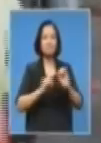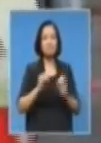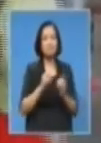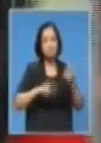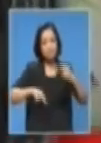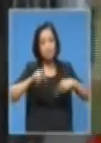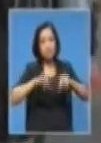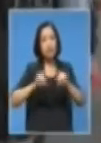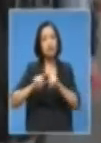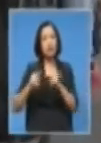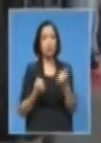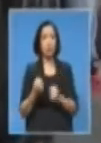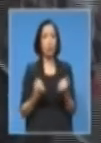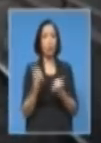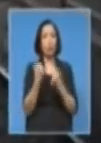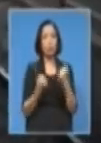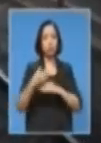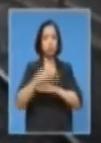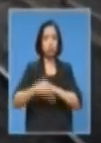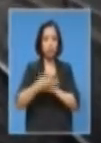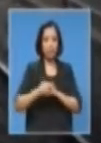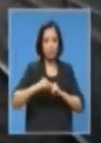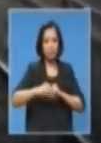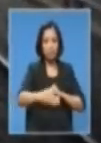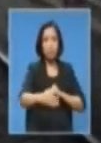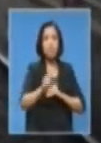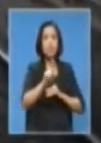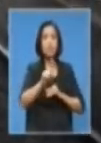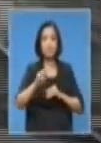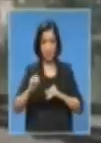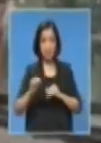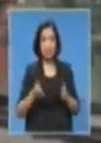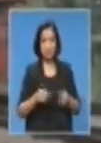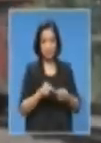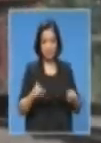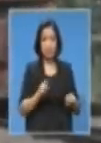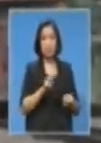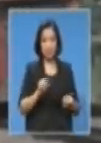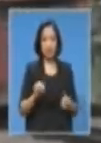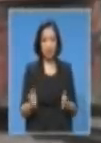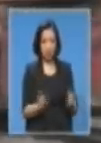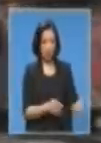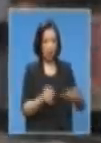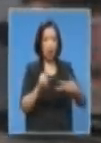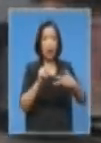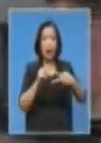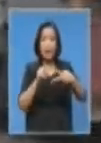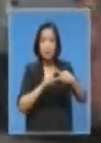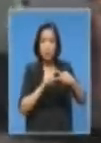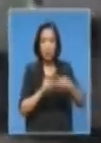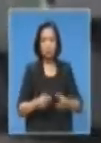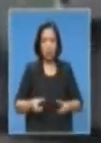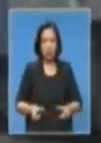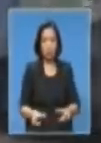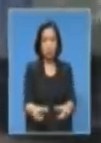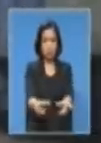ากขึ้นในส่วนของการเดินรถขนาด1เมตรส่วนที่2ก็คือในเรื่องของการวางทางคู่ครับในปัจจุบันเรามีเส้นทางรถ